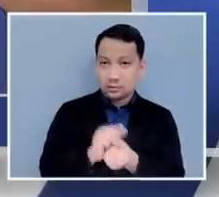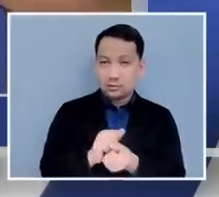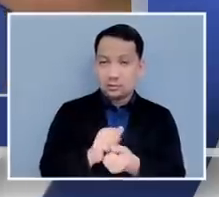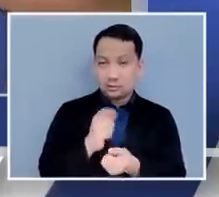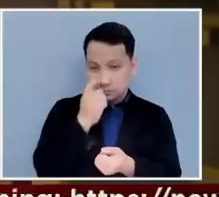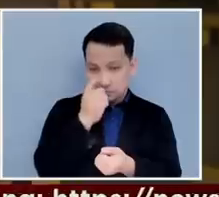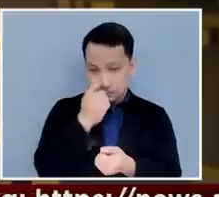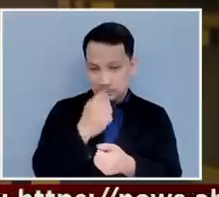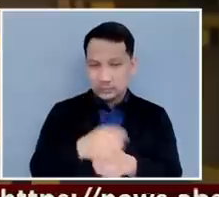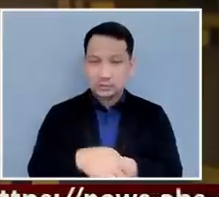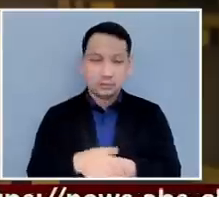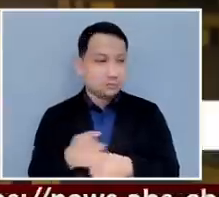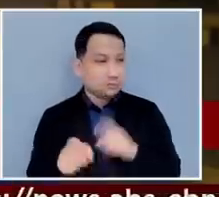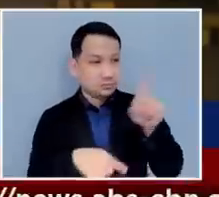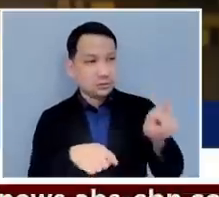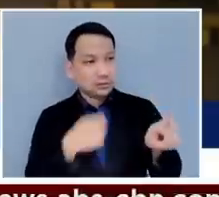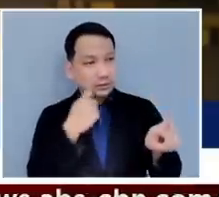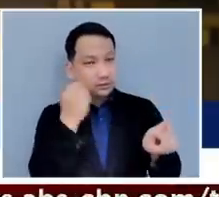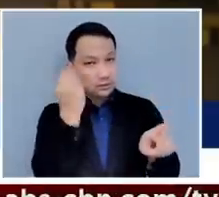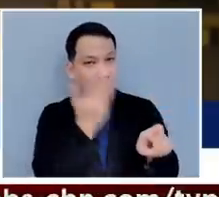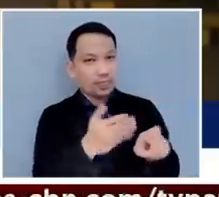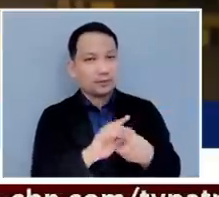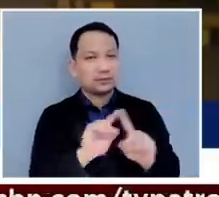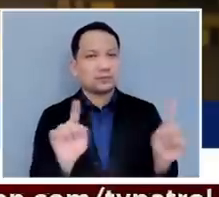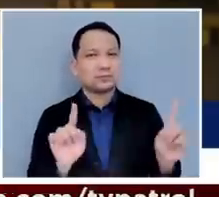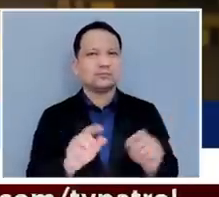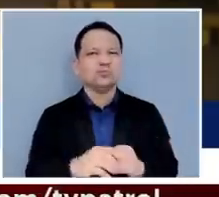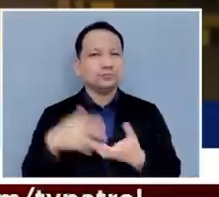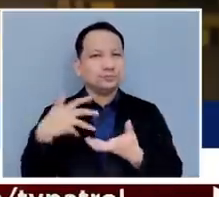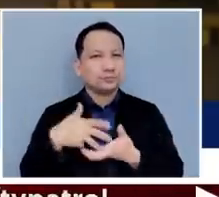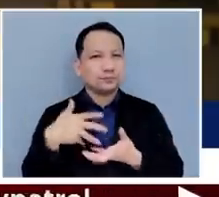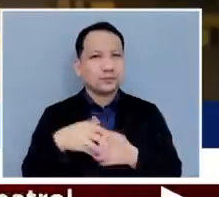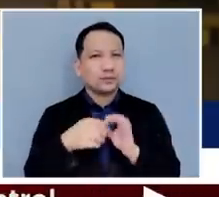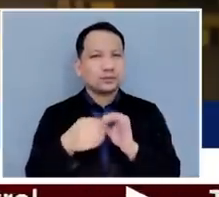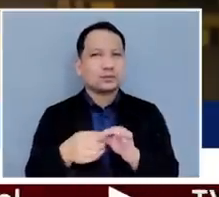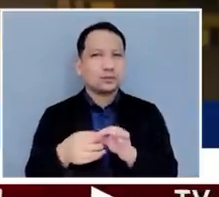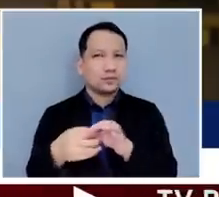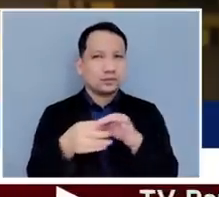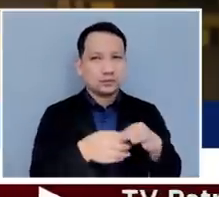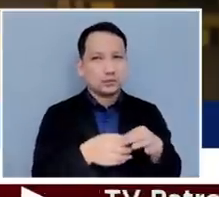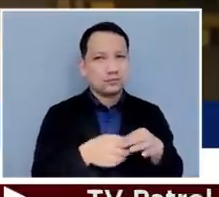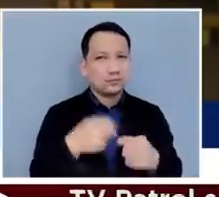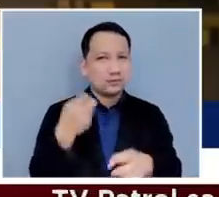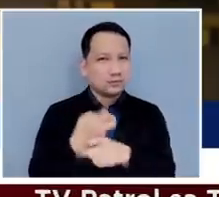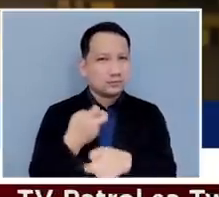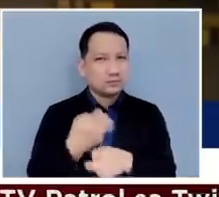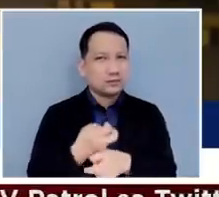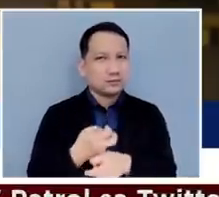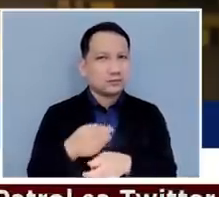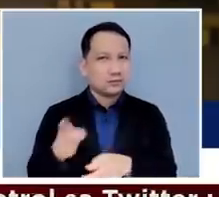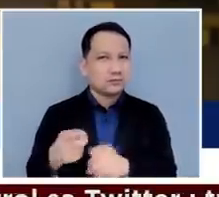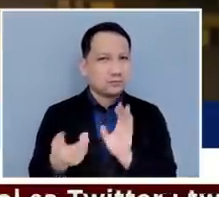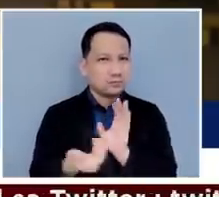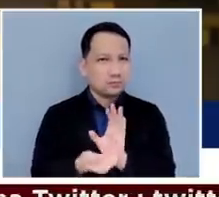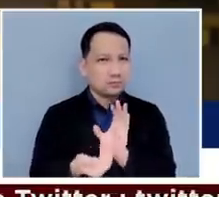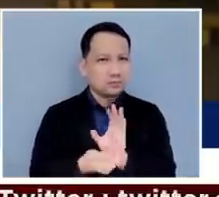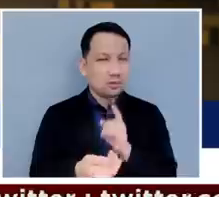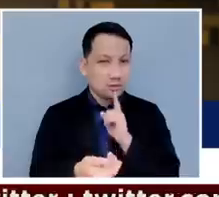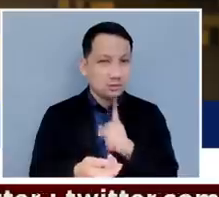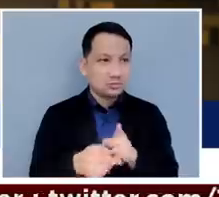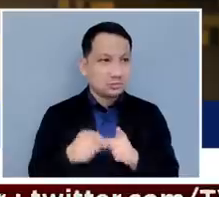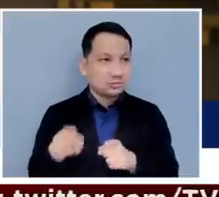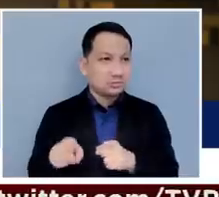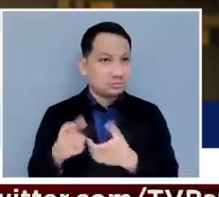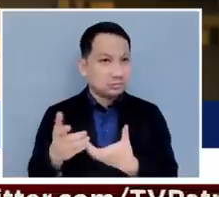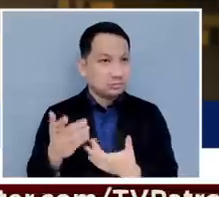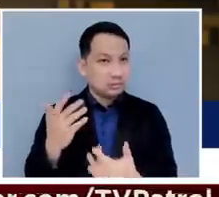Yun din ang ating tanong kanina, pero yun daw ipinag-aaralan pa dahil medyo mahirap daw mapatunayan kung